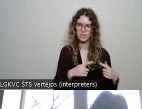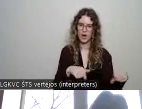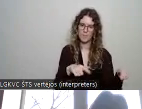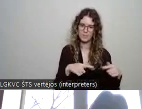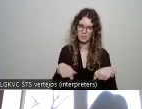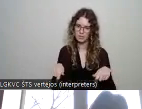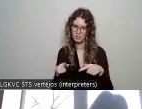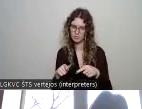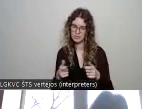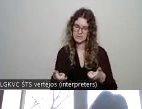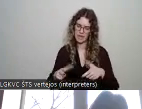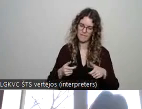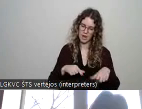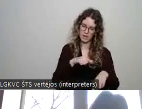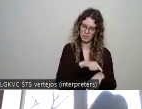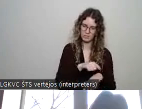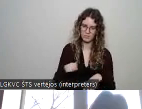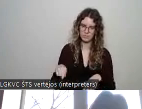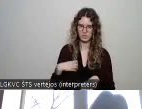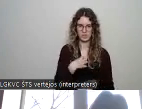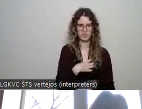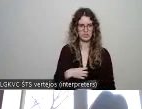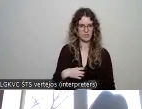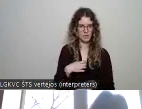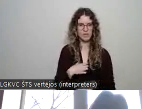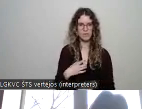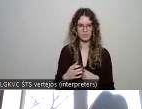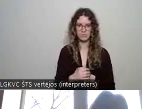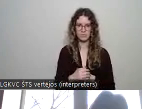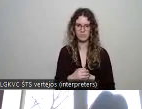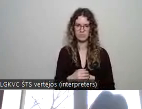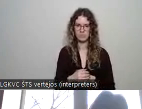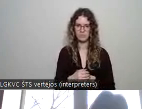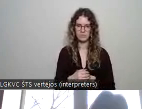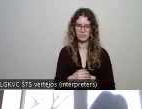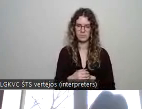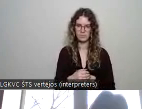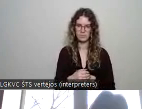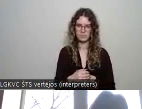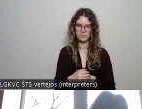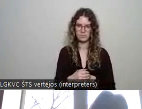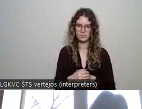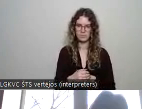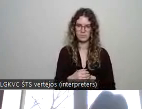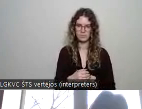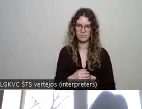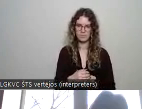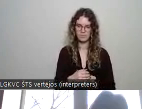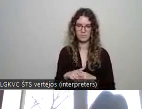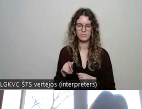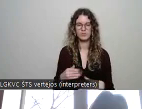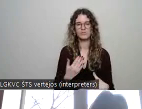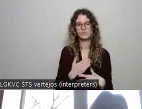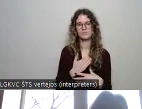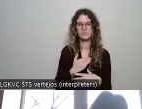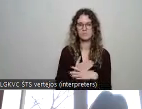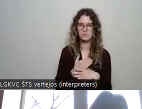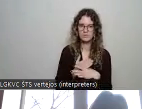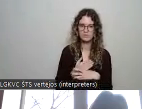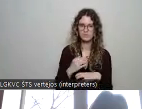savivaldybių vaidmuo ir jo reikšmė padedant. Reikia sukurti